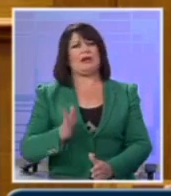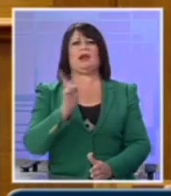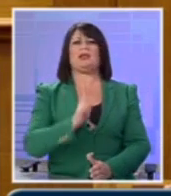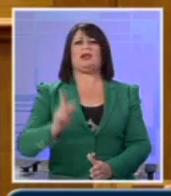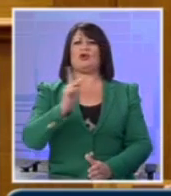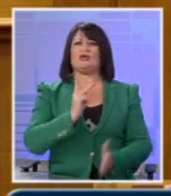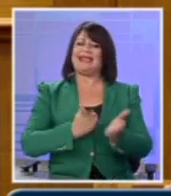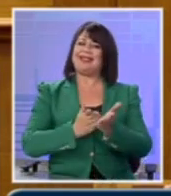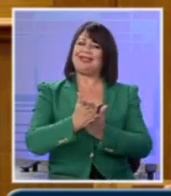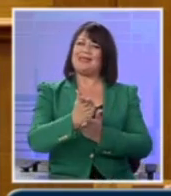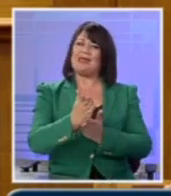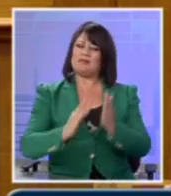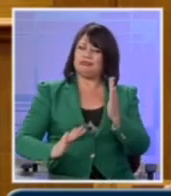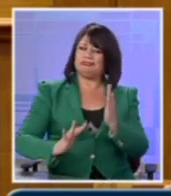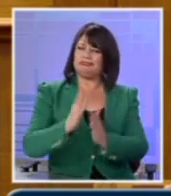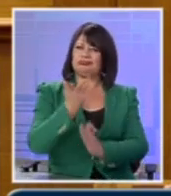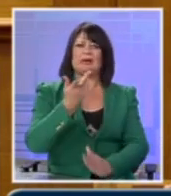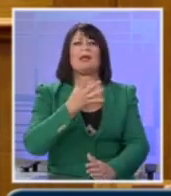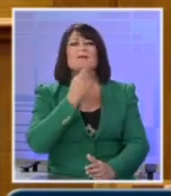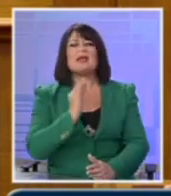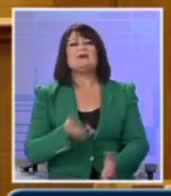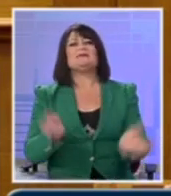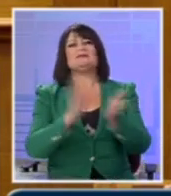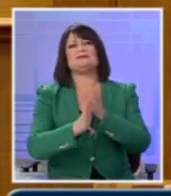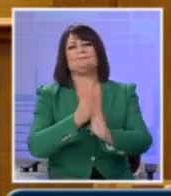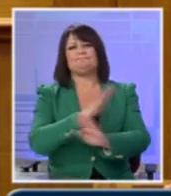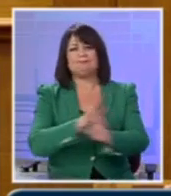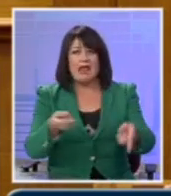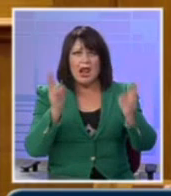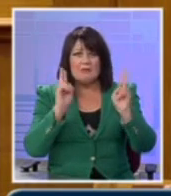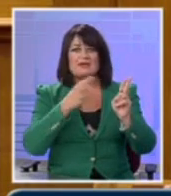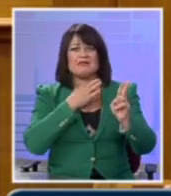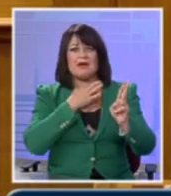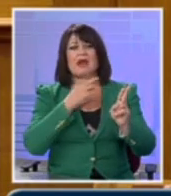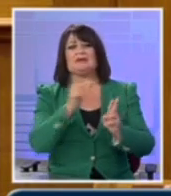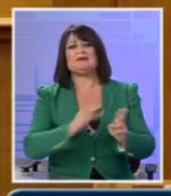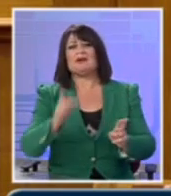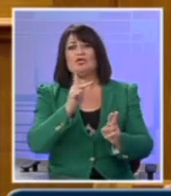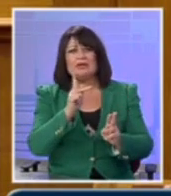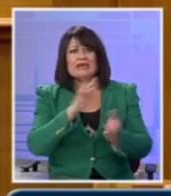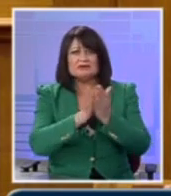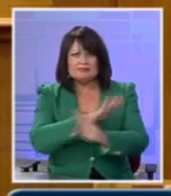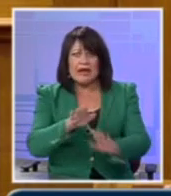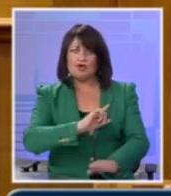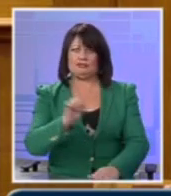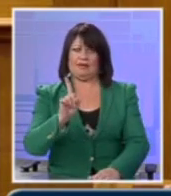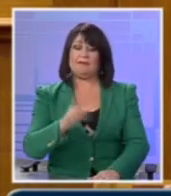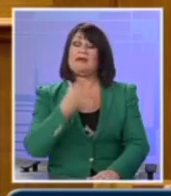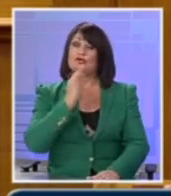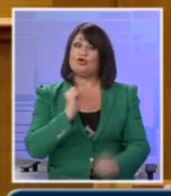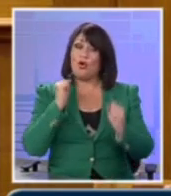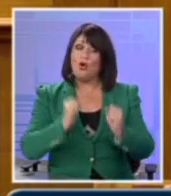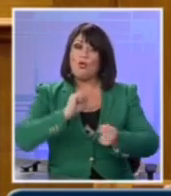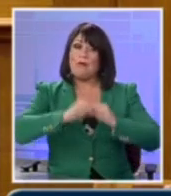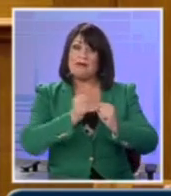δίκαιης ανάκαμψης, για να μην βάλουμε τα φόπλακα στις προσδοκίες και στις ανάγκες της ελληνικής κοινωνίας. Γι' αυτό μείναμε, γι' αυτό